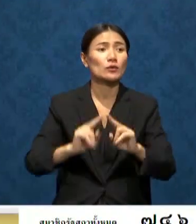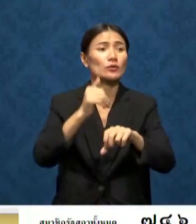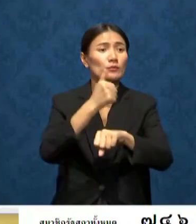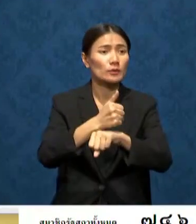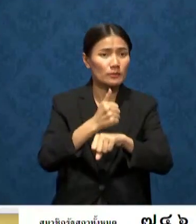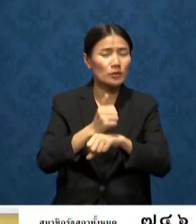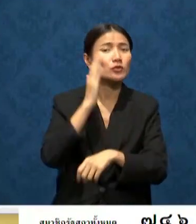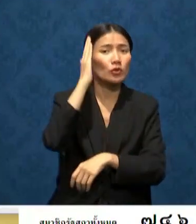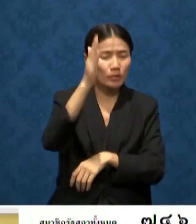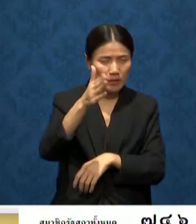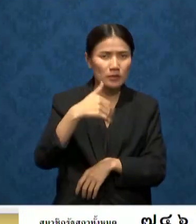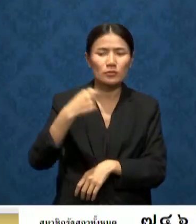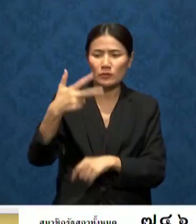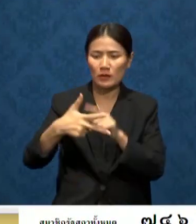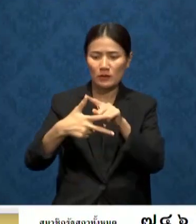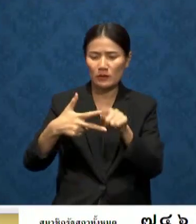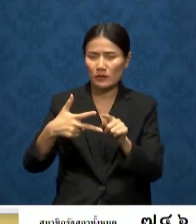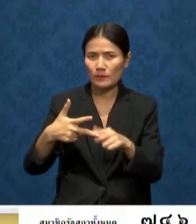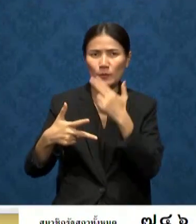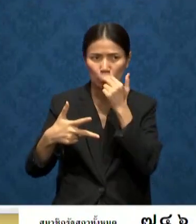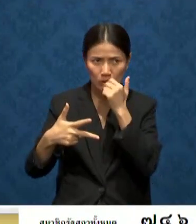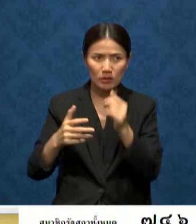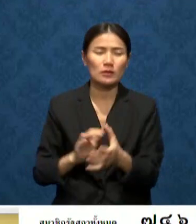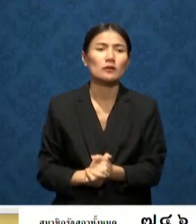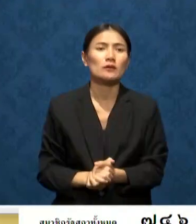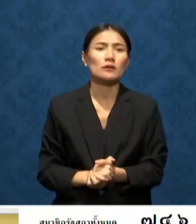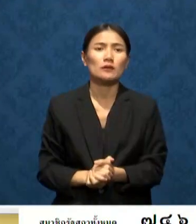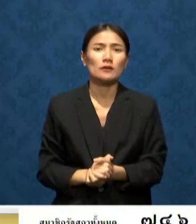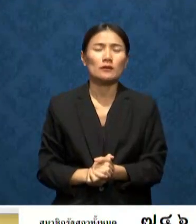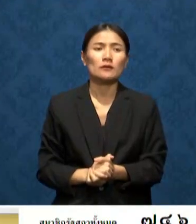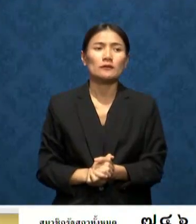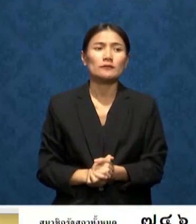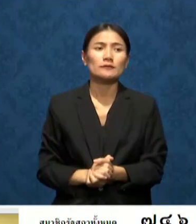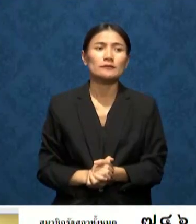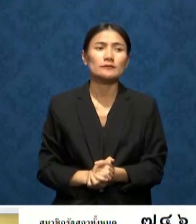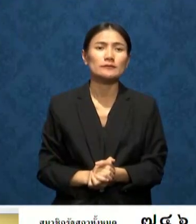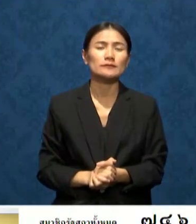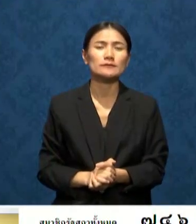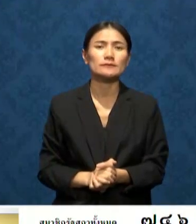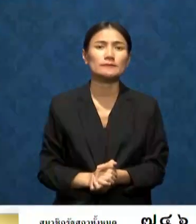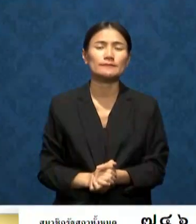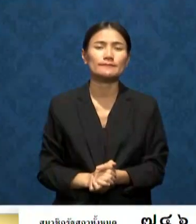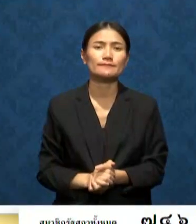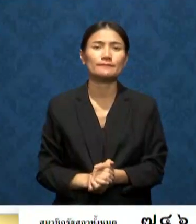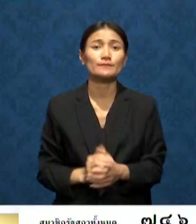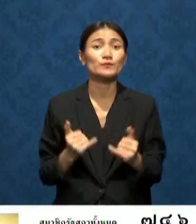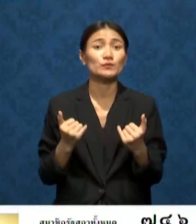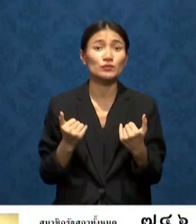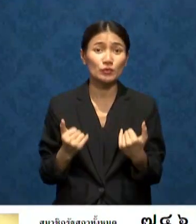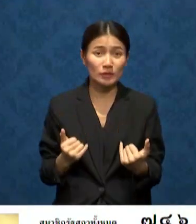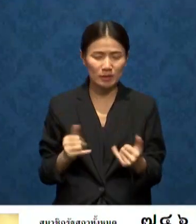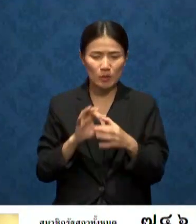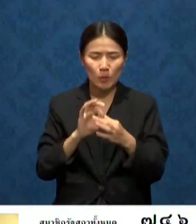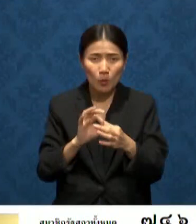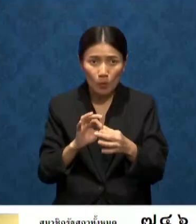ไปในสามประเด็นะครับส่นประเด็นข้อห่งใหญ่ที่กำลงเกิดขึนในขณะนี้ก็คื